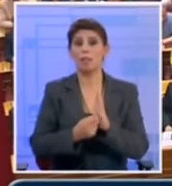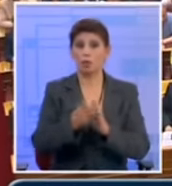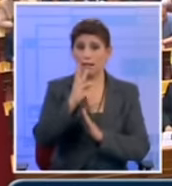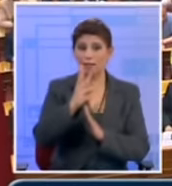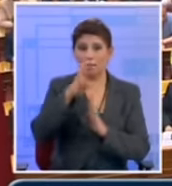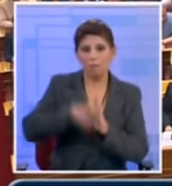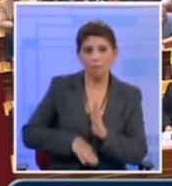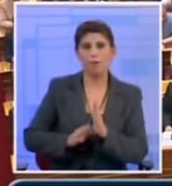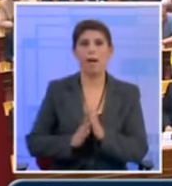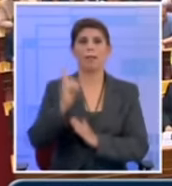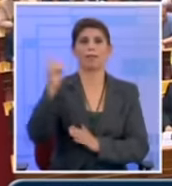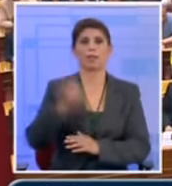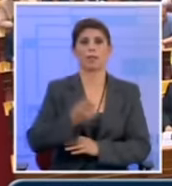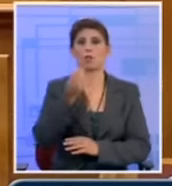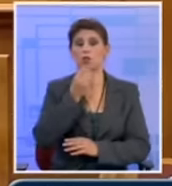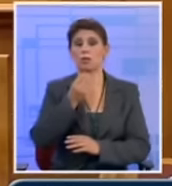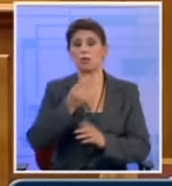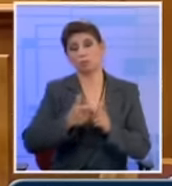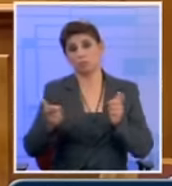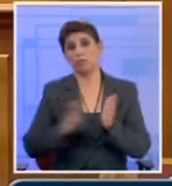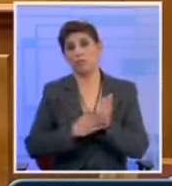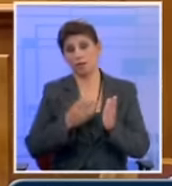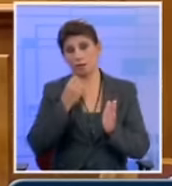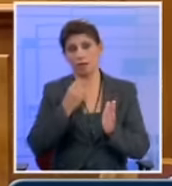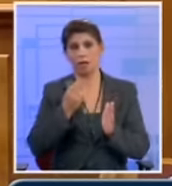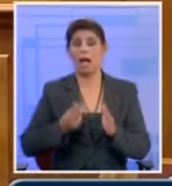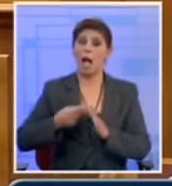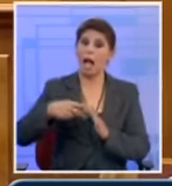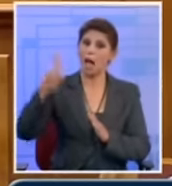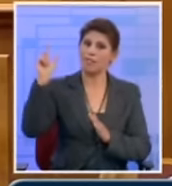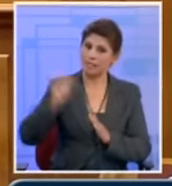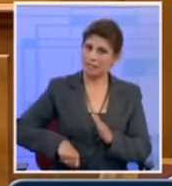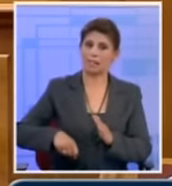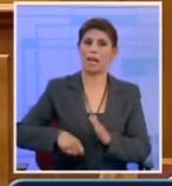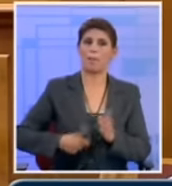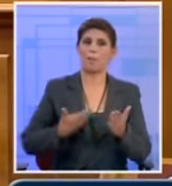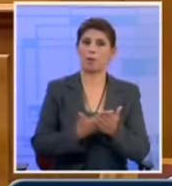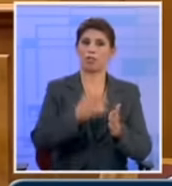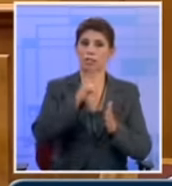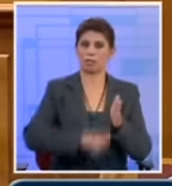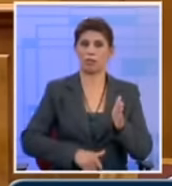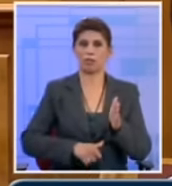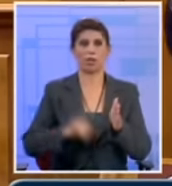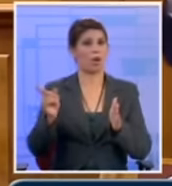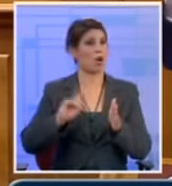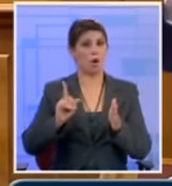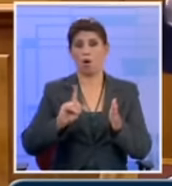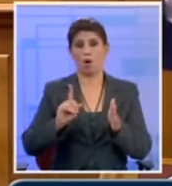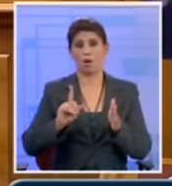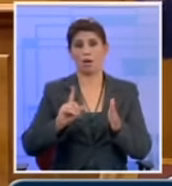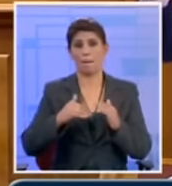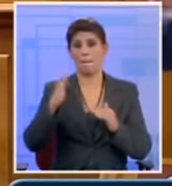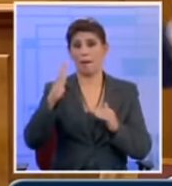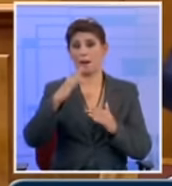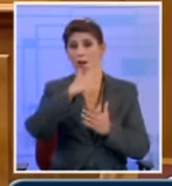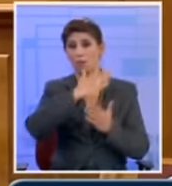13 στο 11. Και βεβαίως αύξηση προτείναμε στα ξενοδοχεία. Αλλά όχι πάνω από